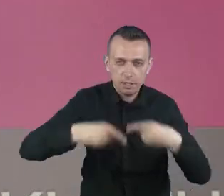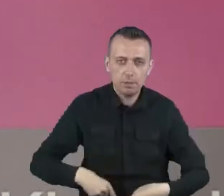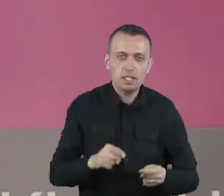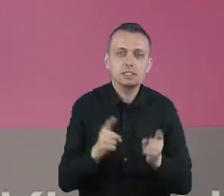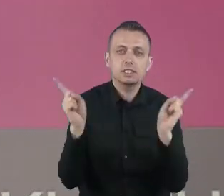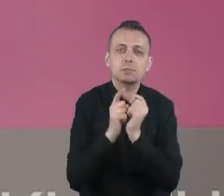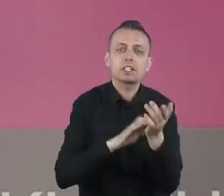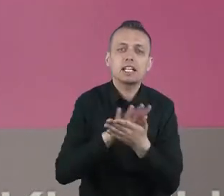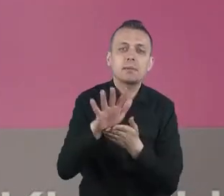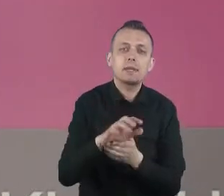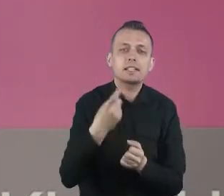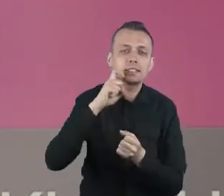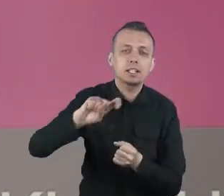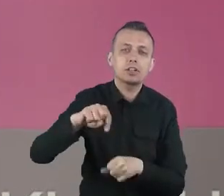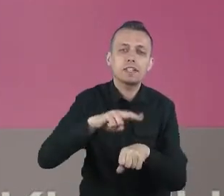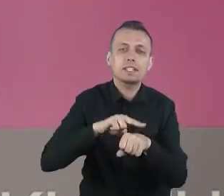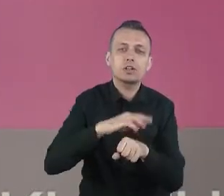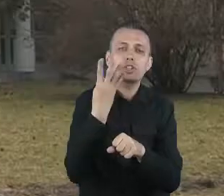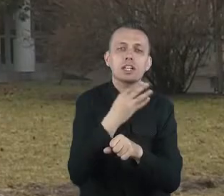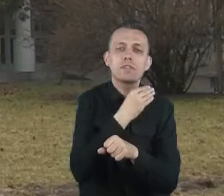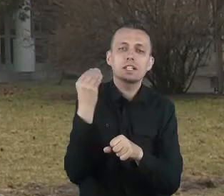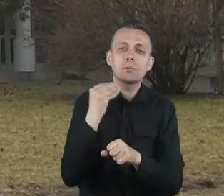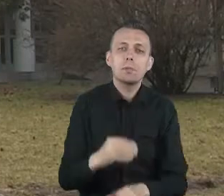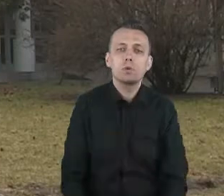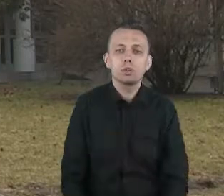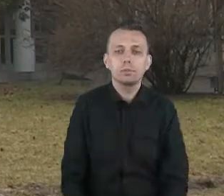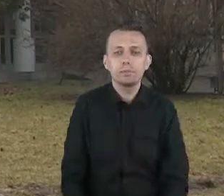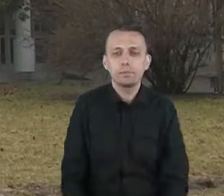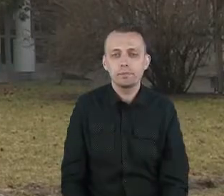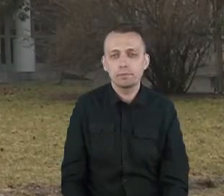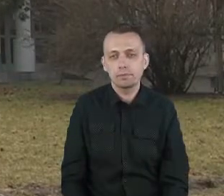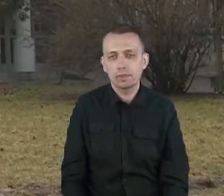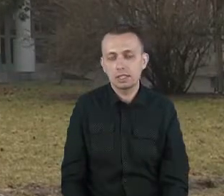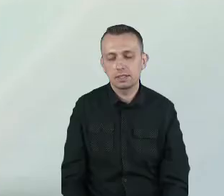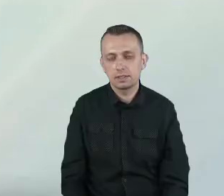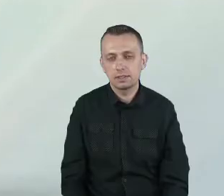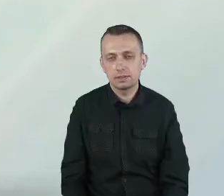poezji. Spotkanie 15 kwietnia o godzinie 16. Dla Wiadomości Dnia Radosław Wąs.